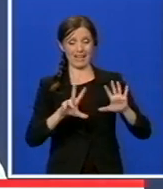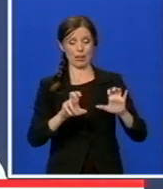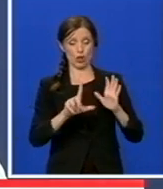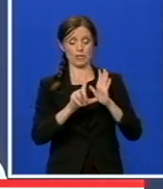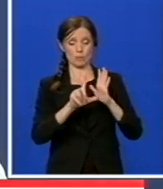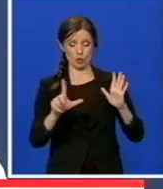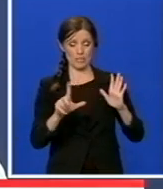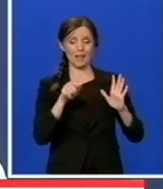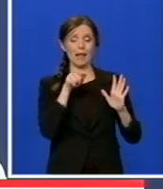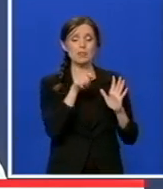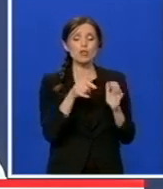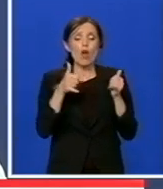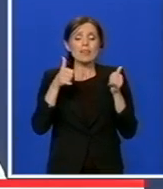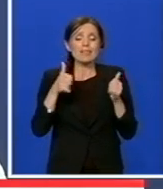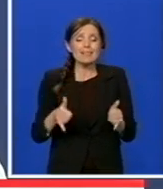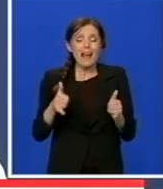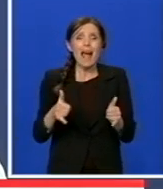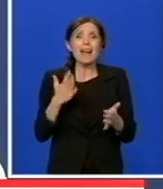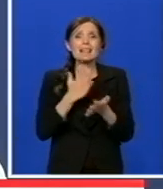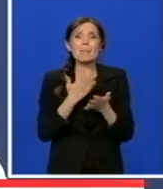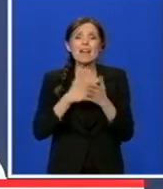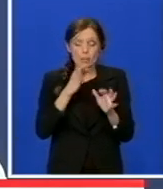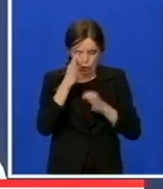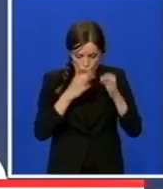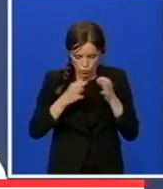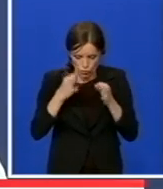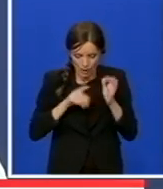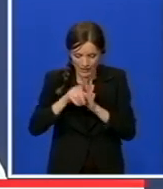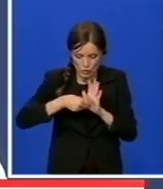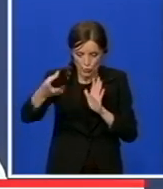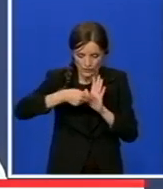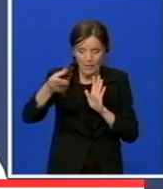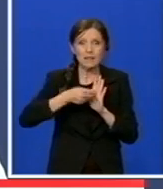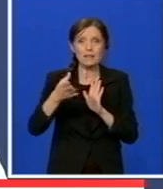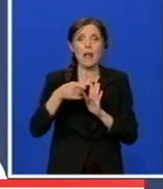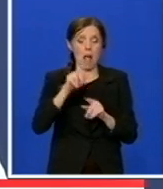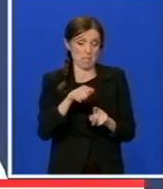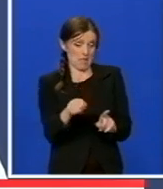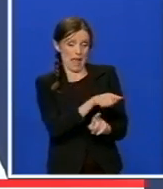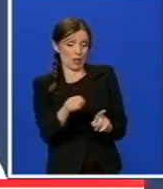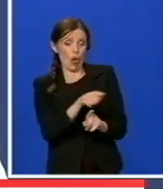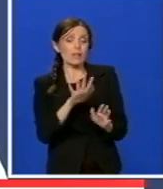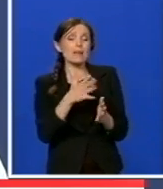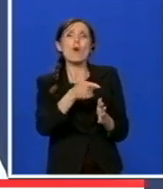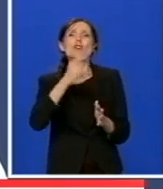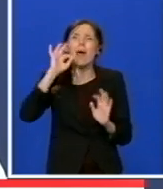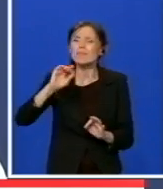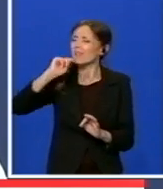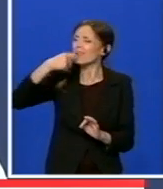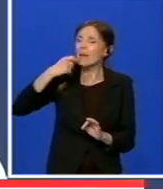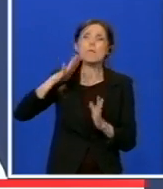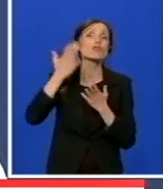testira, odnosno obrađeni. Neki od njih bris je uzet pre 2-3 dana, nekome u